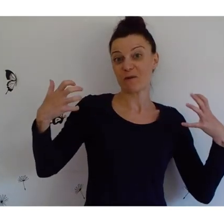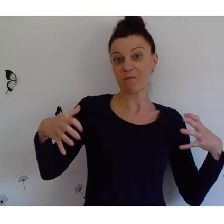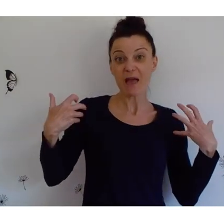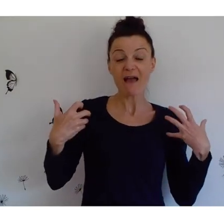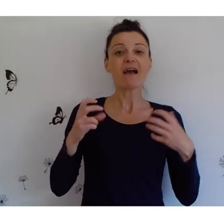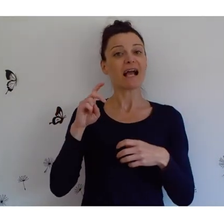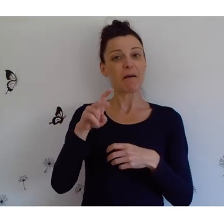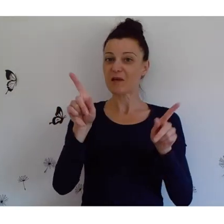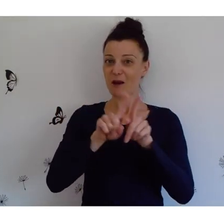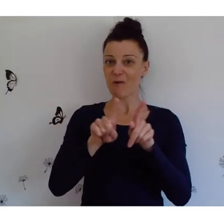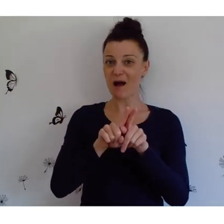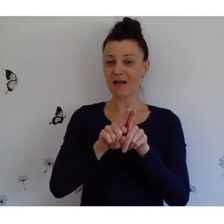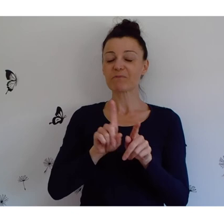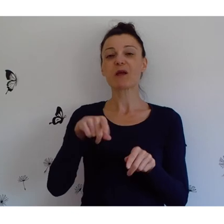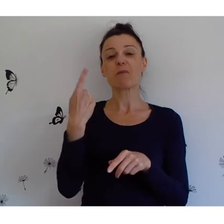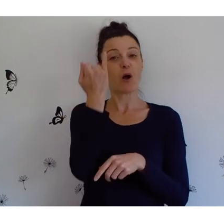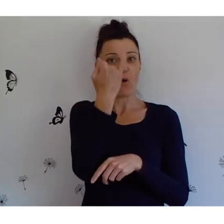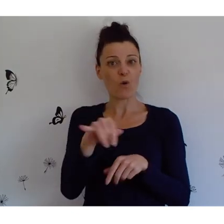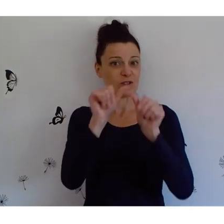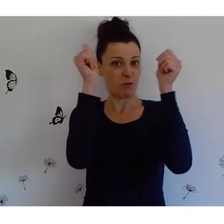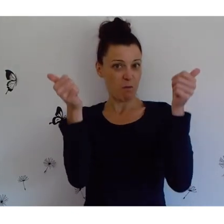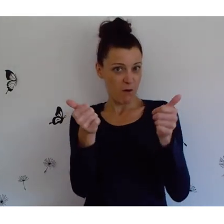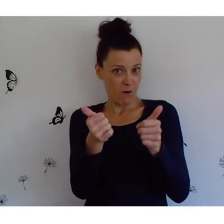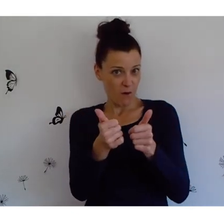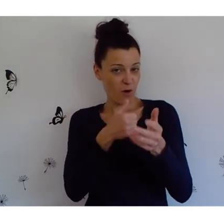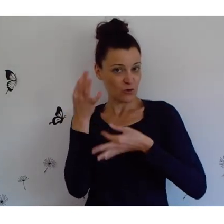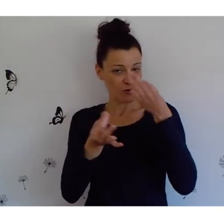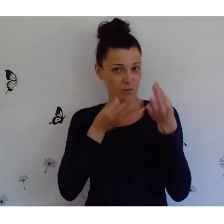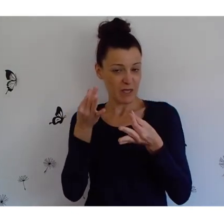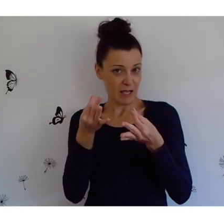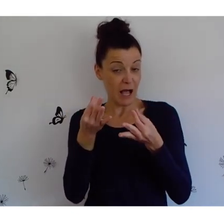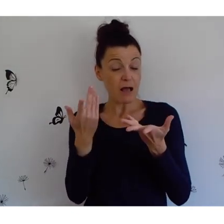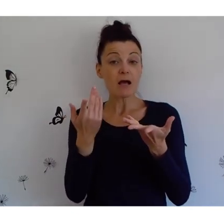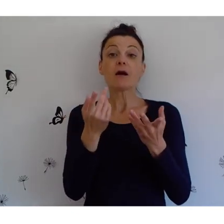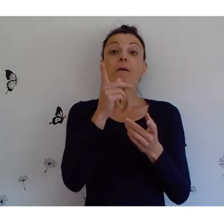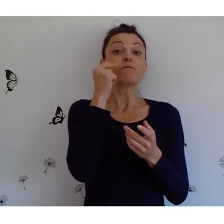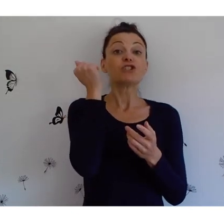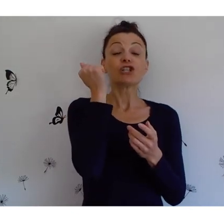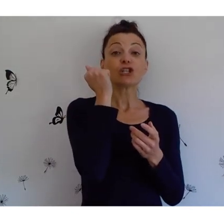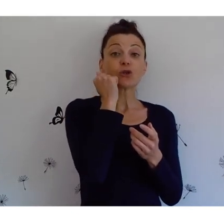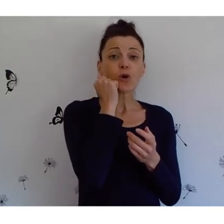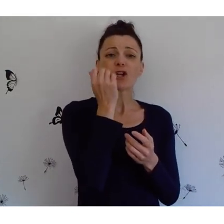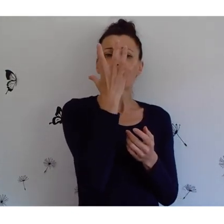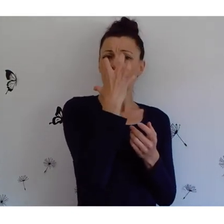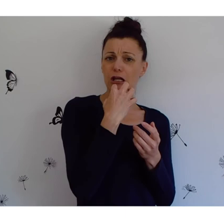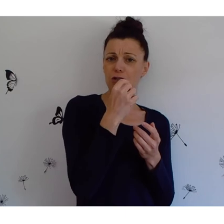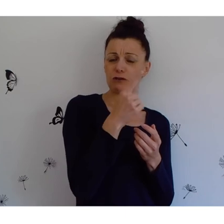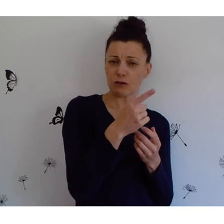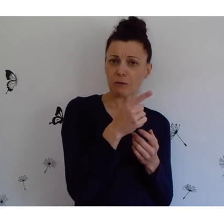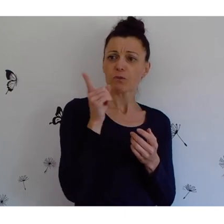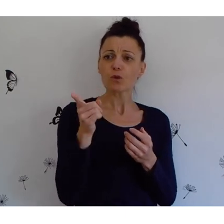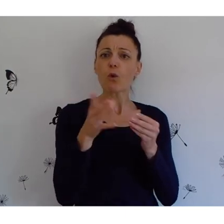E poi l'ultimo modo, le spiegò, è per far contenti i tuoi quando sono un po' tristi.